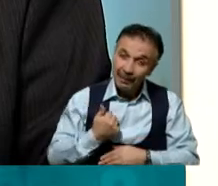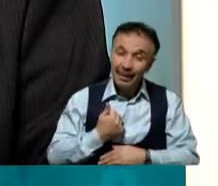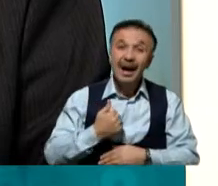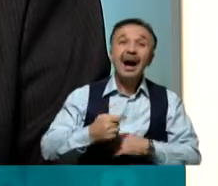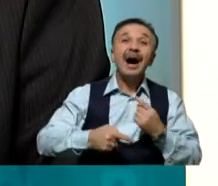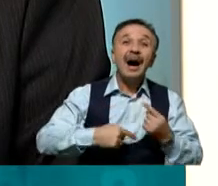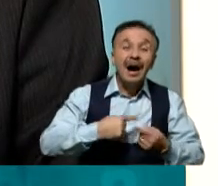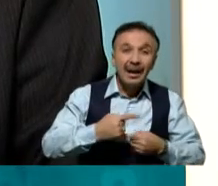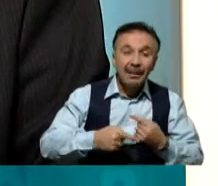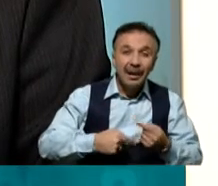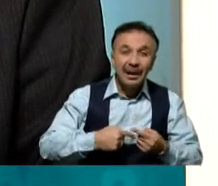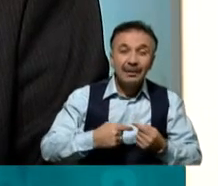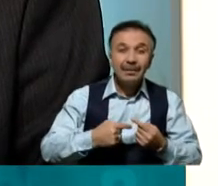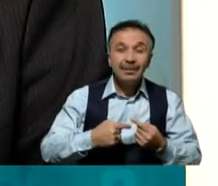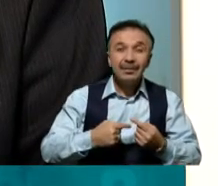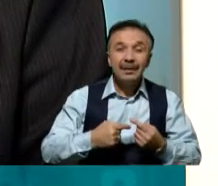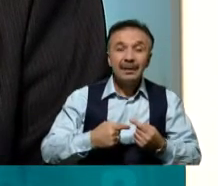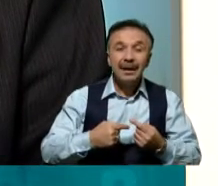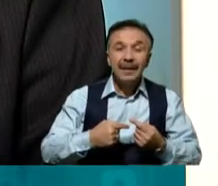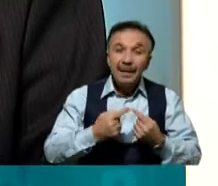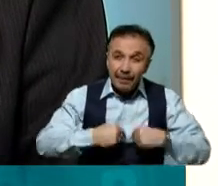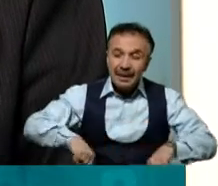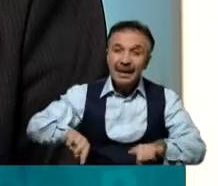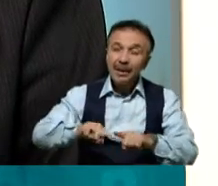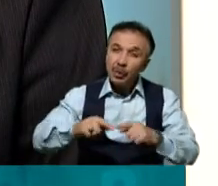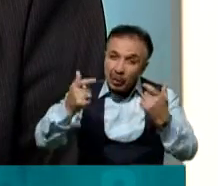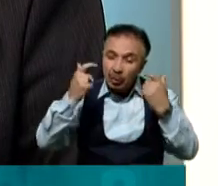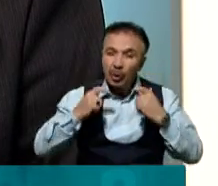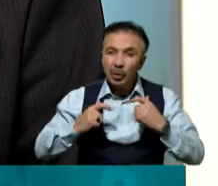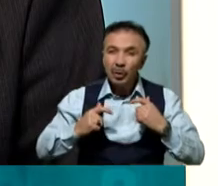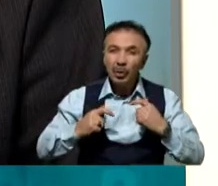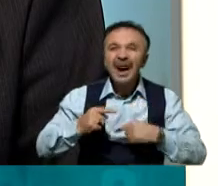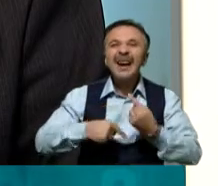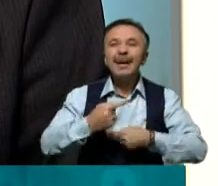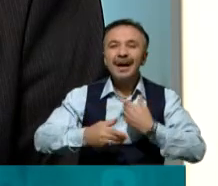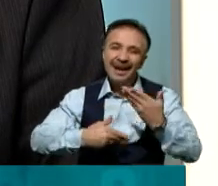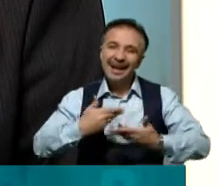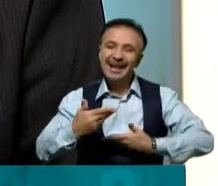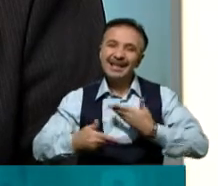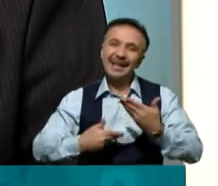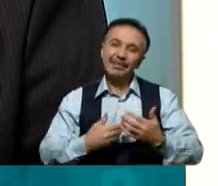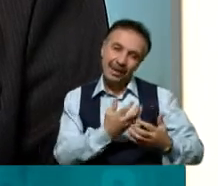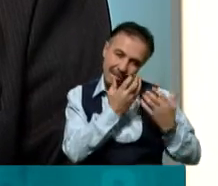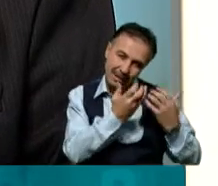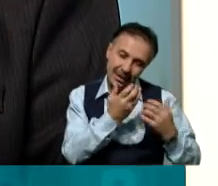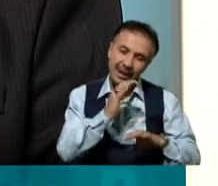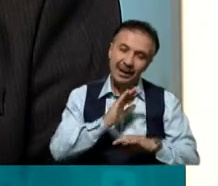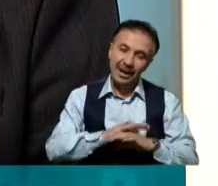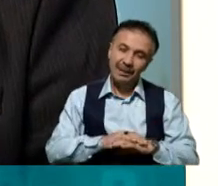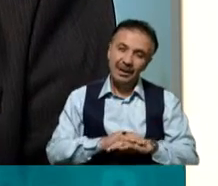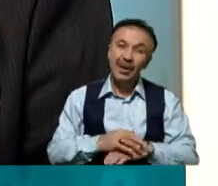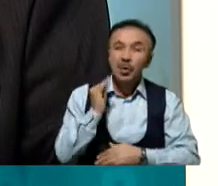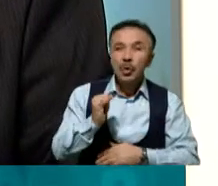akrabamıza bize düşen bir mesele ona nasihat etmek. Efendim kötü alışkanlıkları